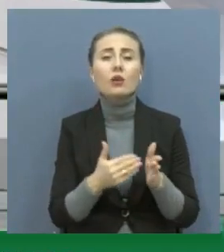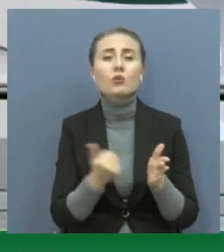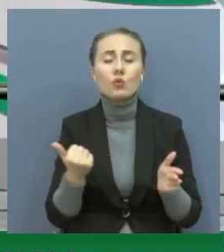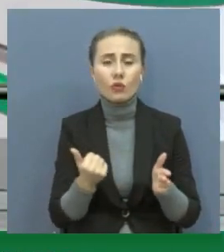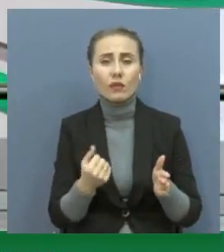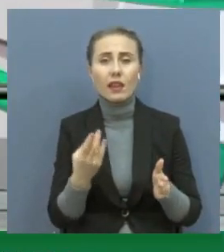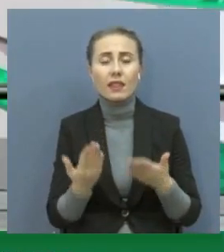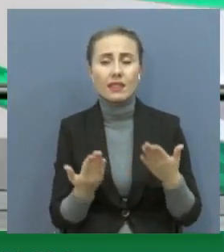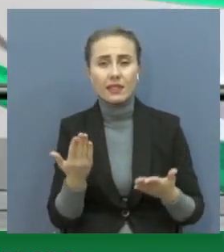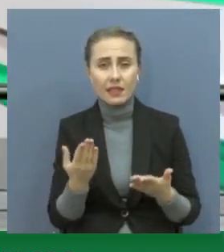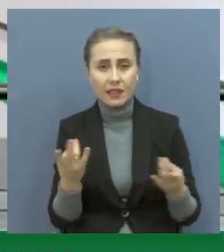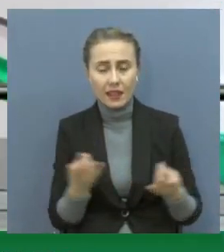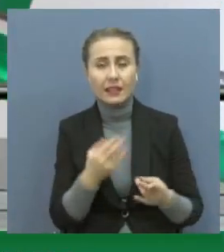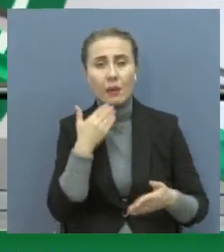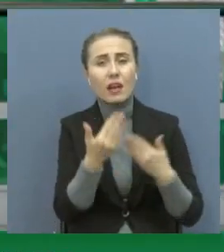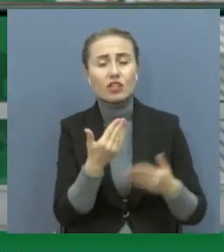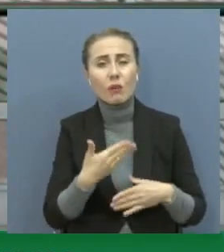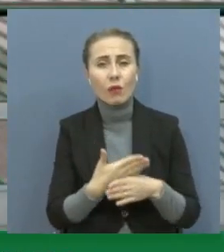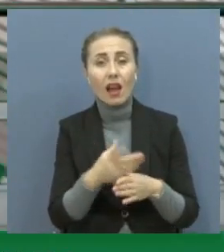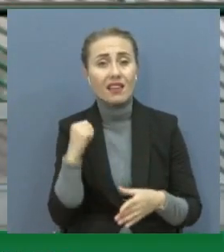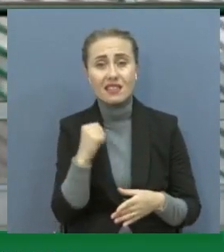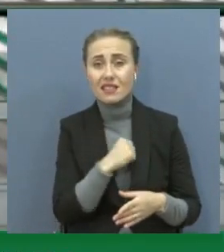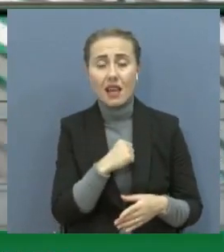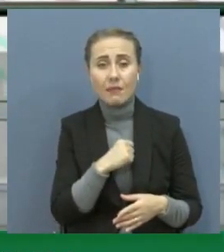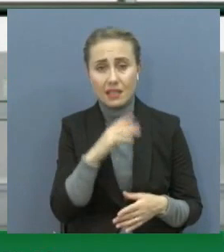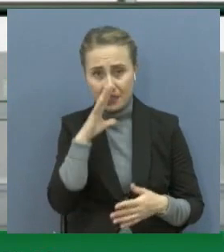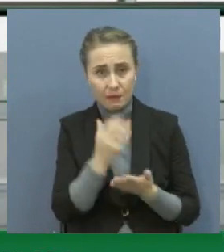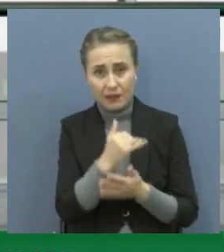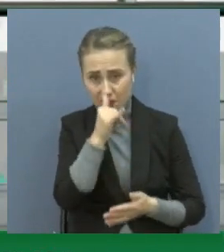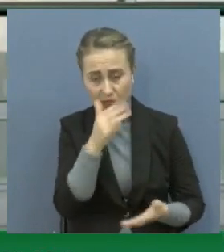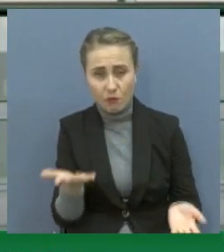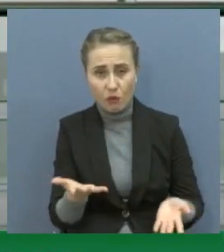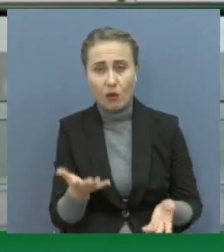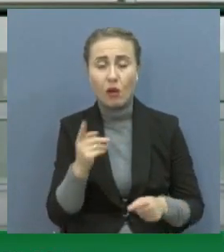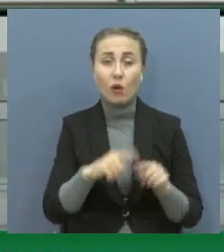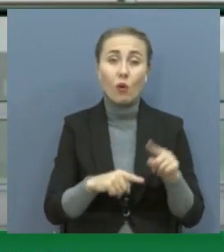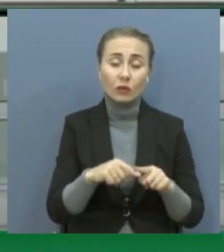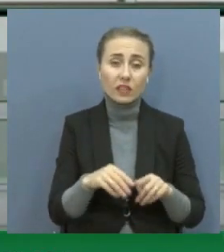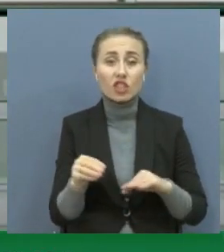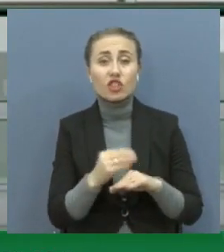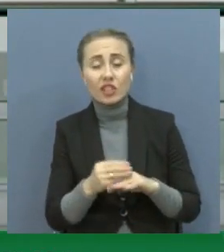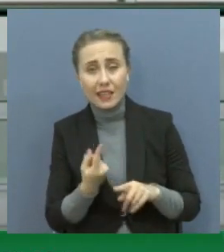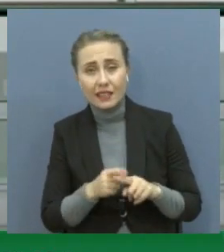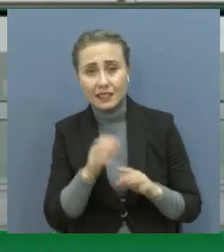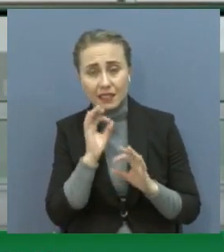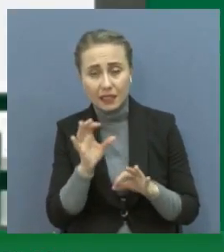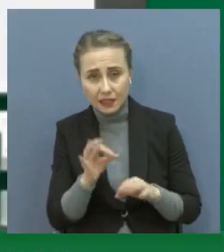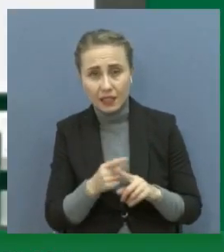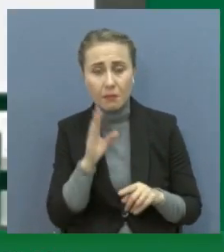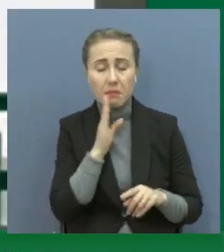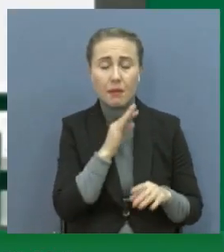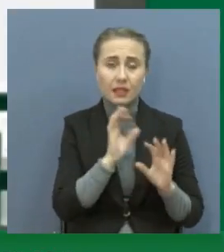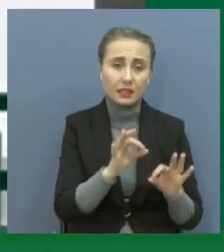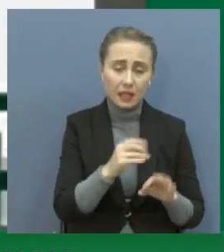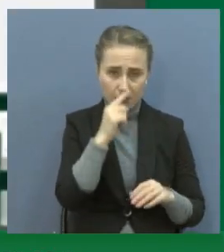надо обращаться за помощью, иначе они сами это не смогут преодолеть. И, опять же, к родственникам, к жене сказать об этом, маме сказать об этом,